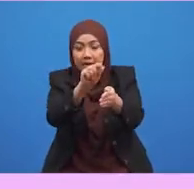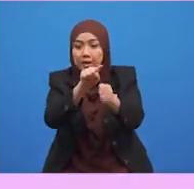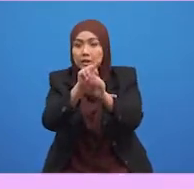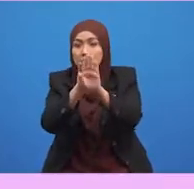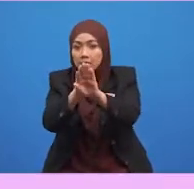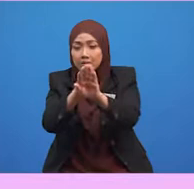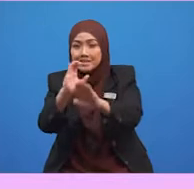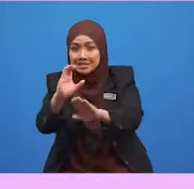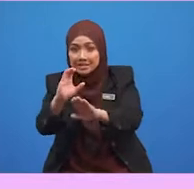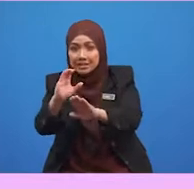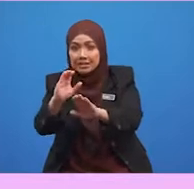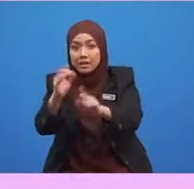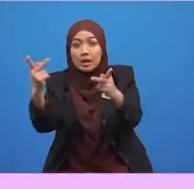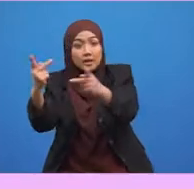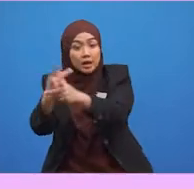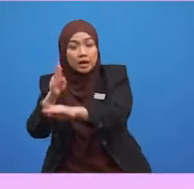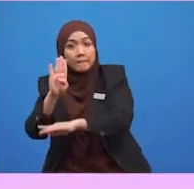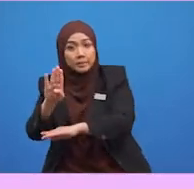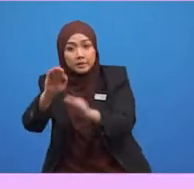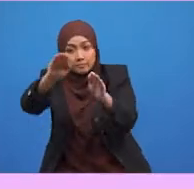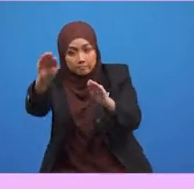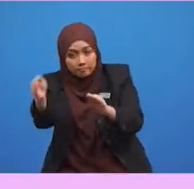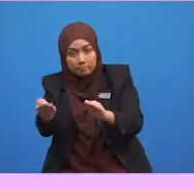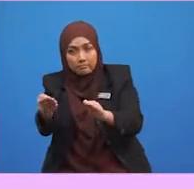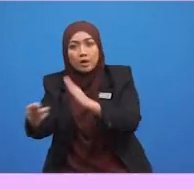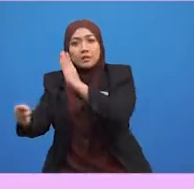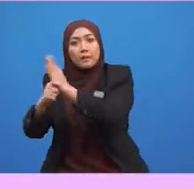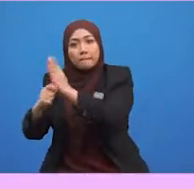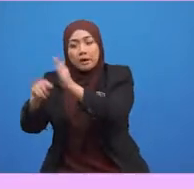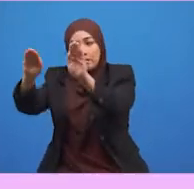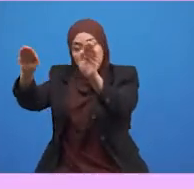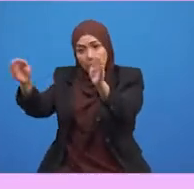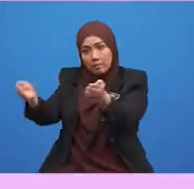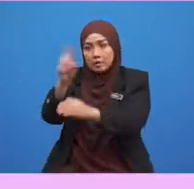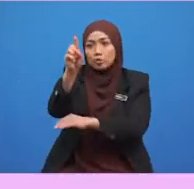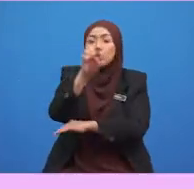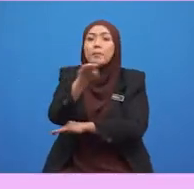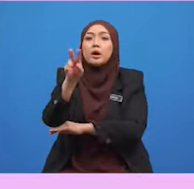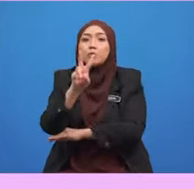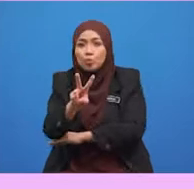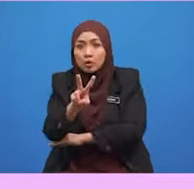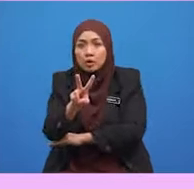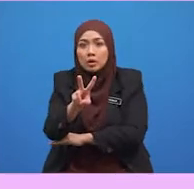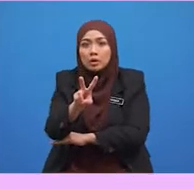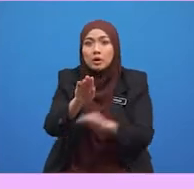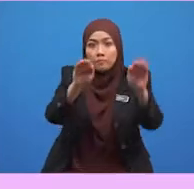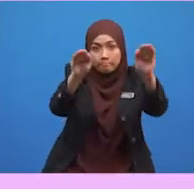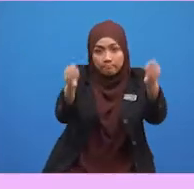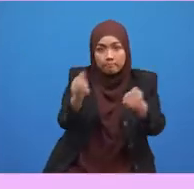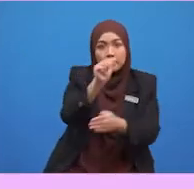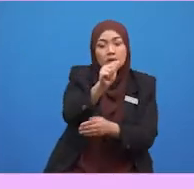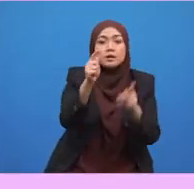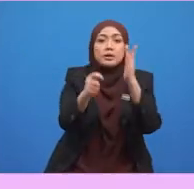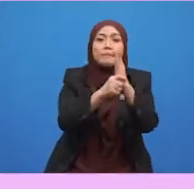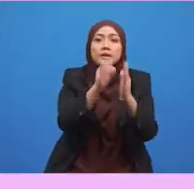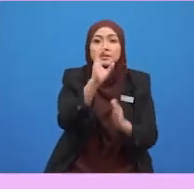tolak C darab B tambah kurungan 1 per 2 darab kurungan A tambah